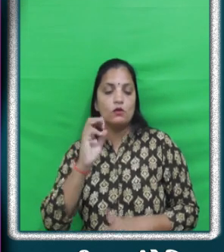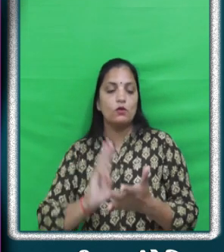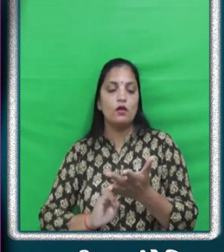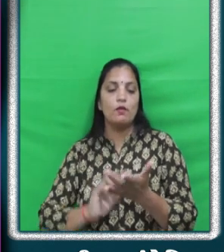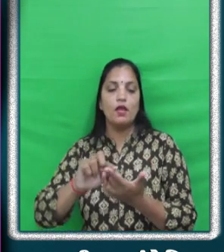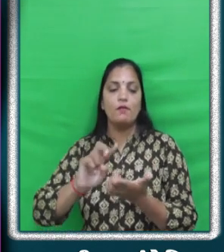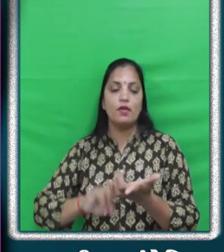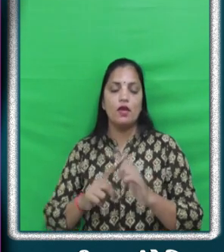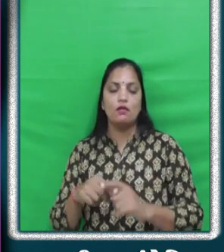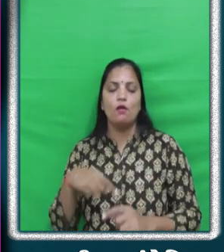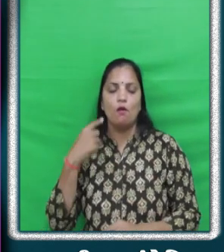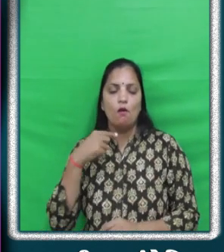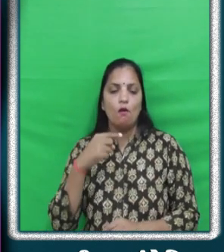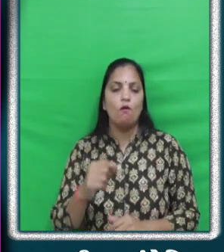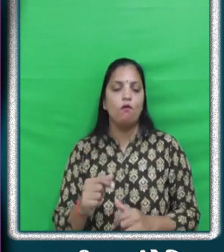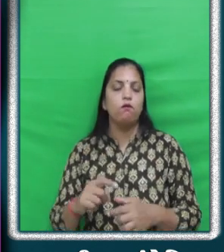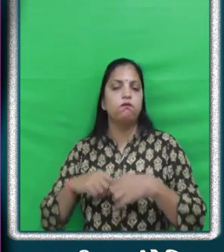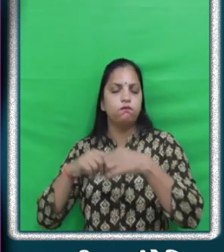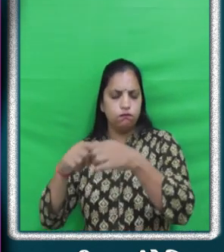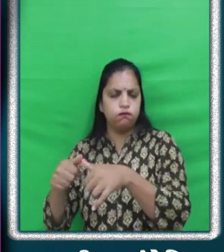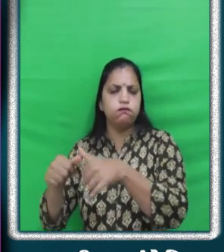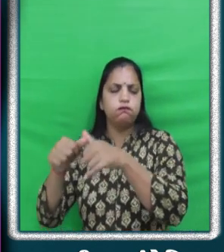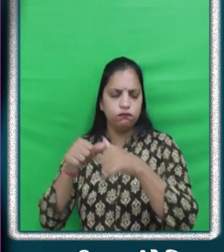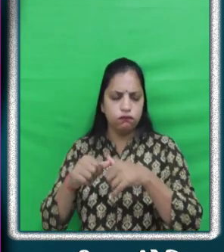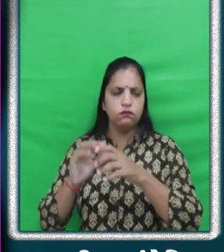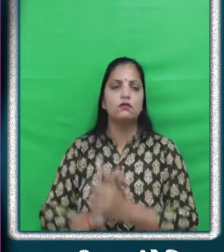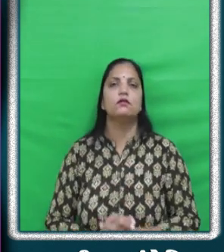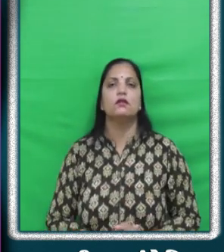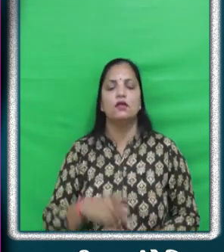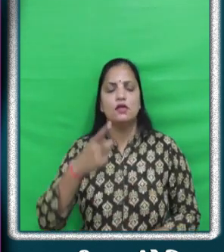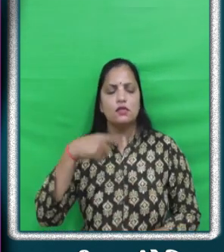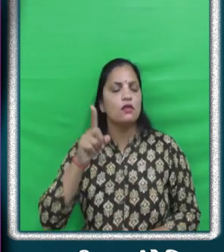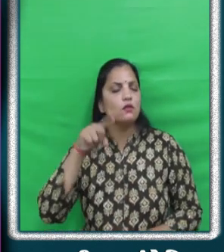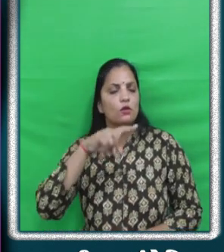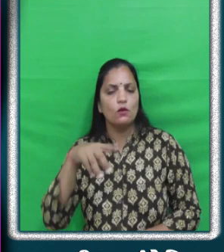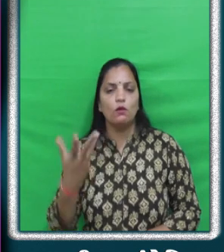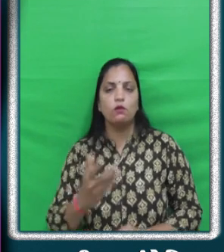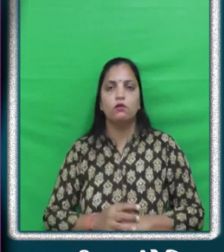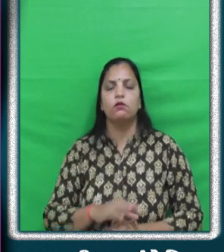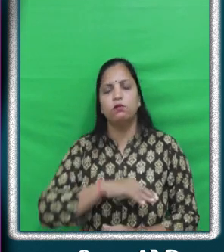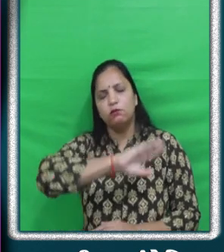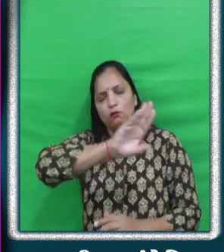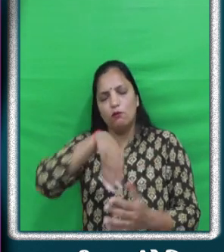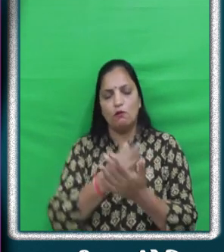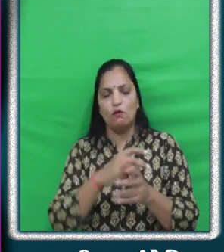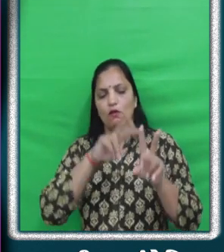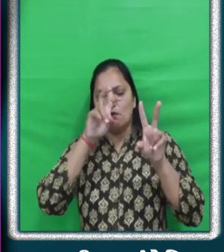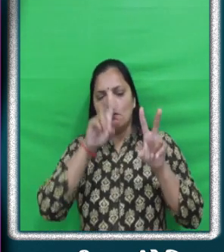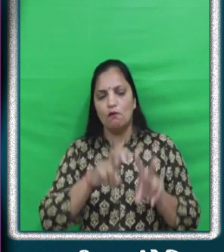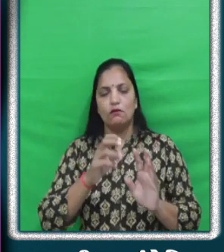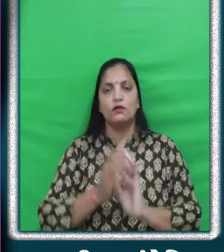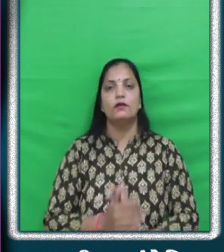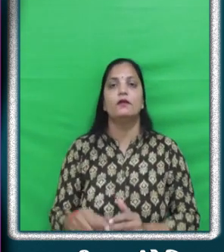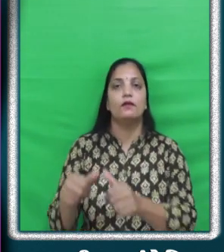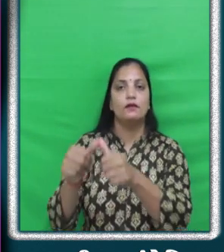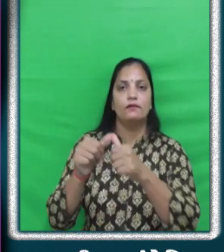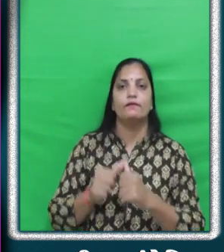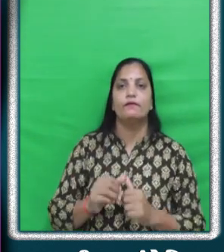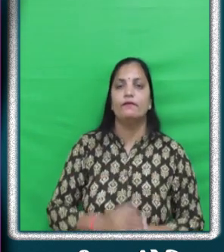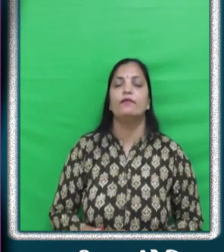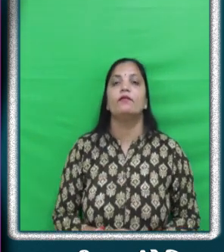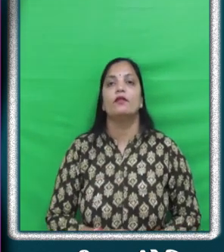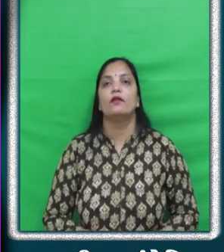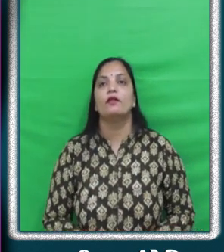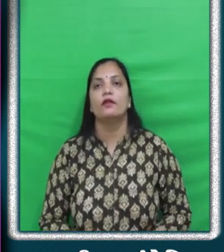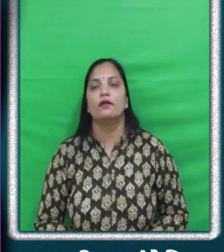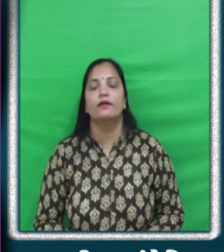કરી છે, કોણે આન્સર આપ્યો છે, કોણે પ્રશ્ન પૂછ્યો છે, સાચો જવાબ કોનો છે. દરેકની કમેન્ટ અહીં નોટિસ થાય છે. આન્સર આપવાનો છે. વેરી